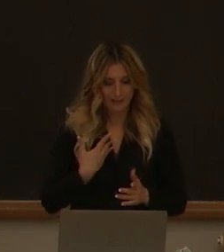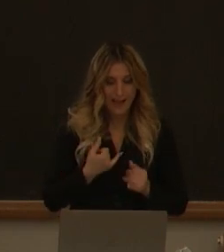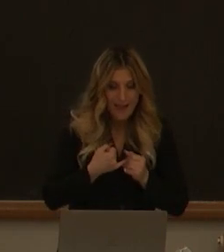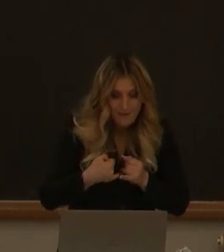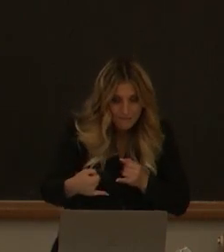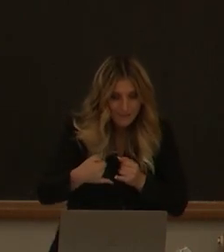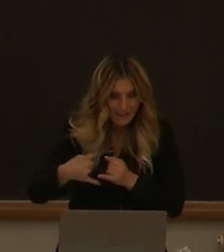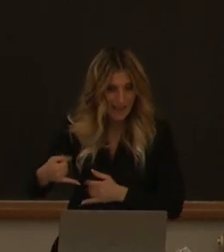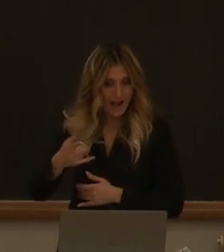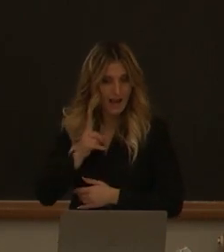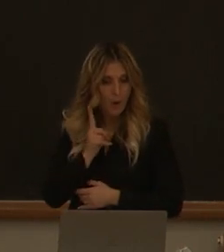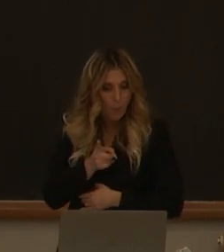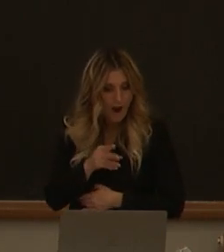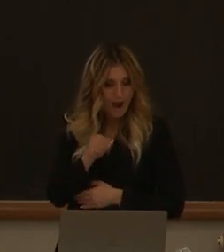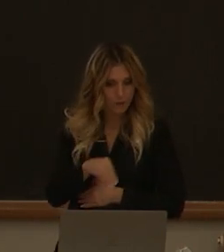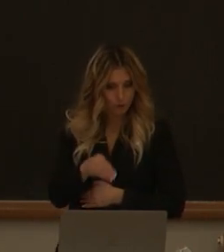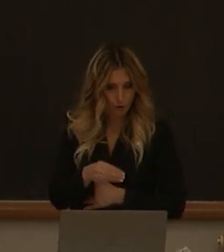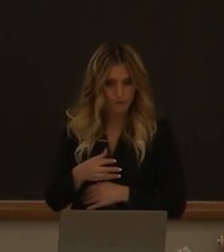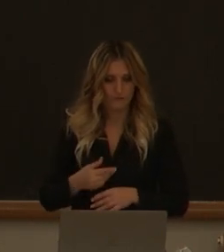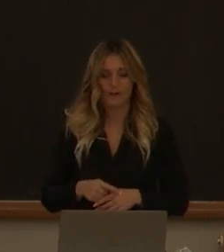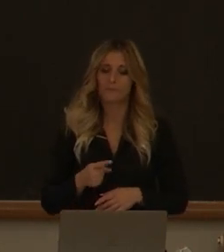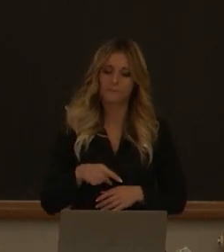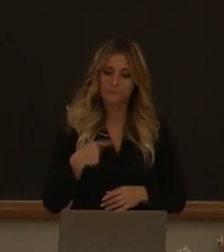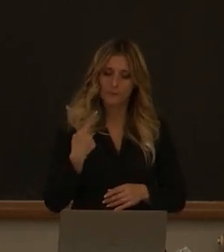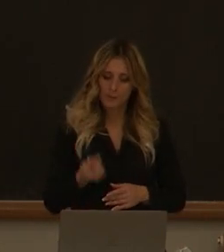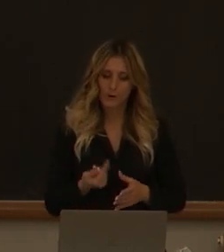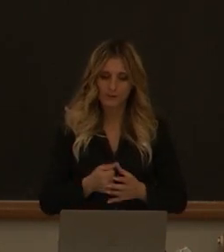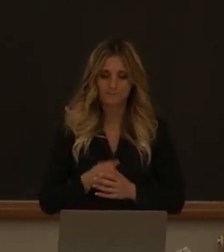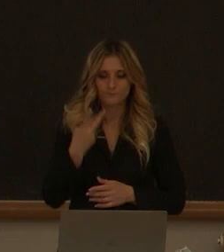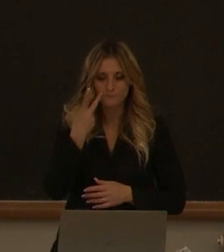emissioni. Ora, per quanto attiene alle azioni